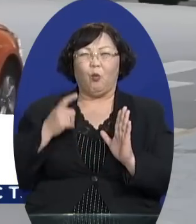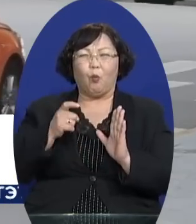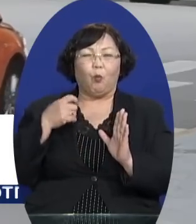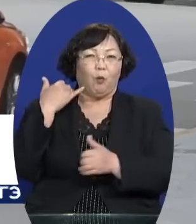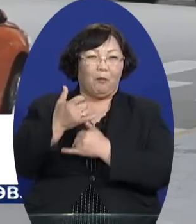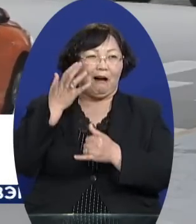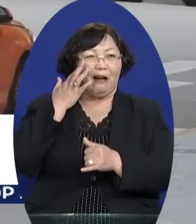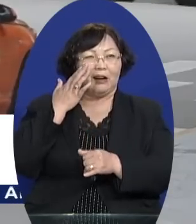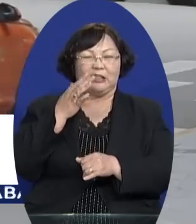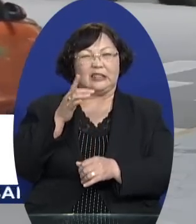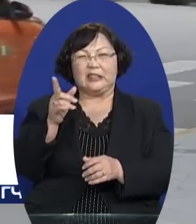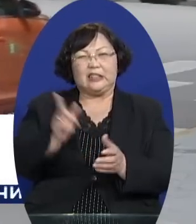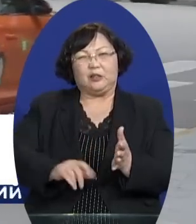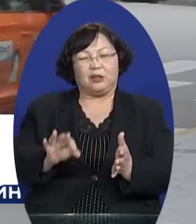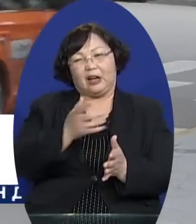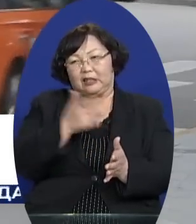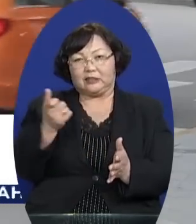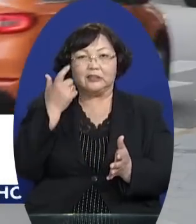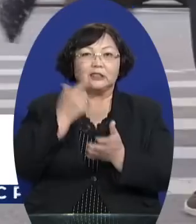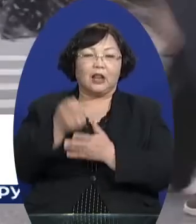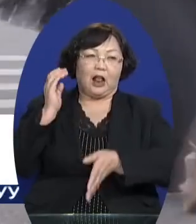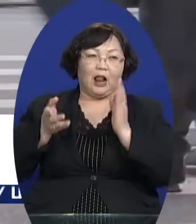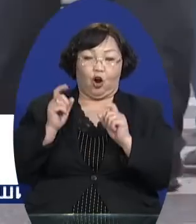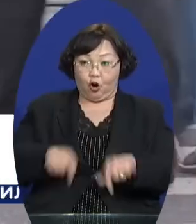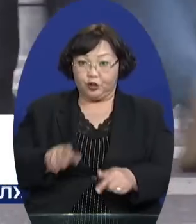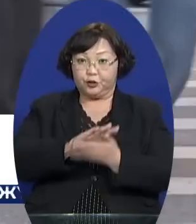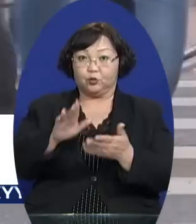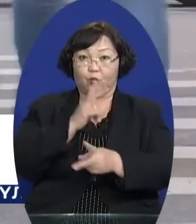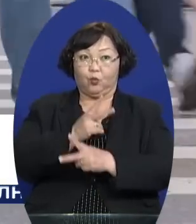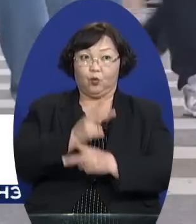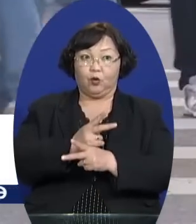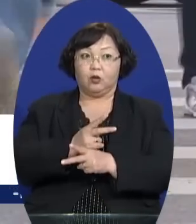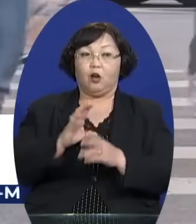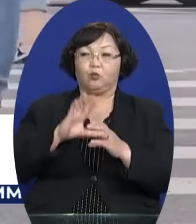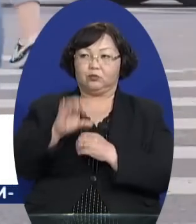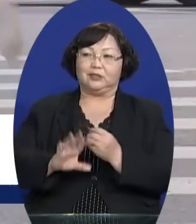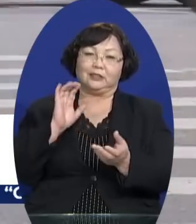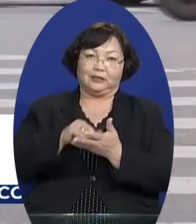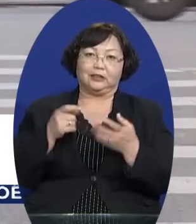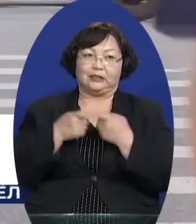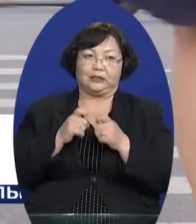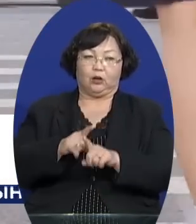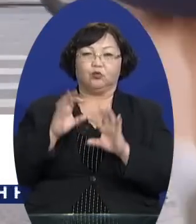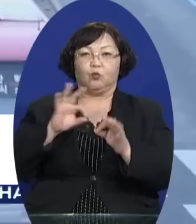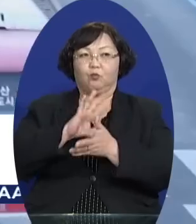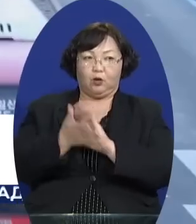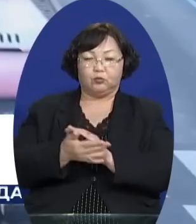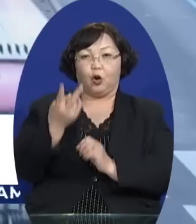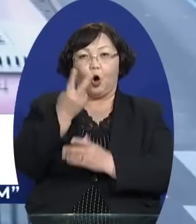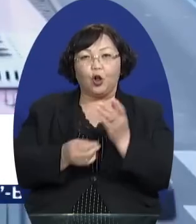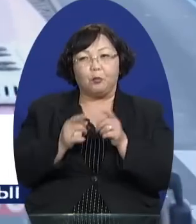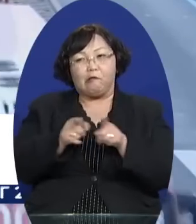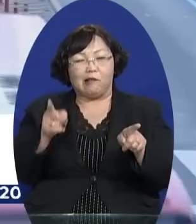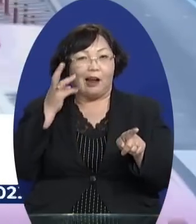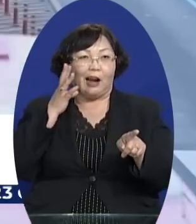дэмжсэн санал хураалгасан юм. Гэхдээ шинэ хууль өнөөдрөөс хүчин төгөлдөр болж үйлчилж байгаа ч гэлээ нас тоолох холимог тогтолцоог баримтлсан